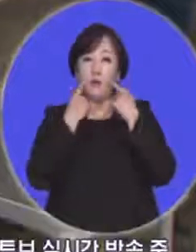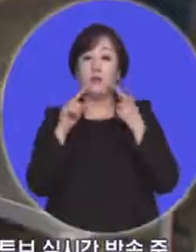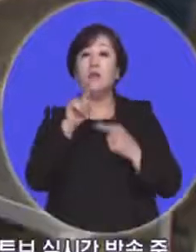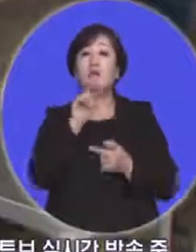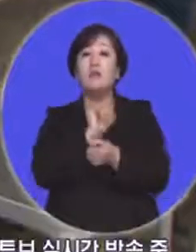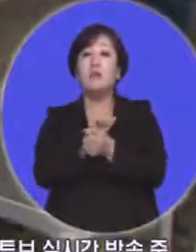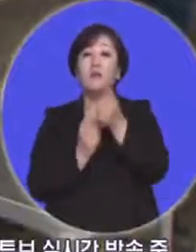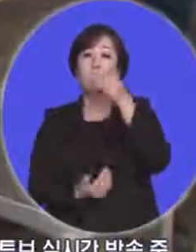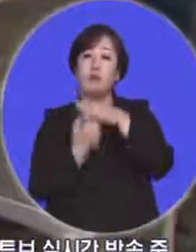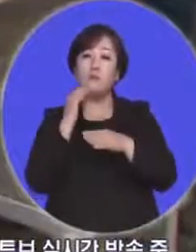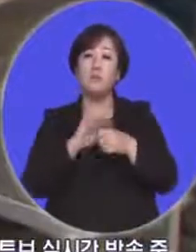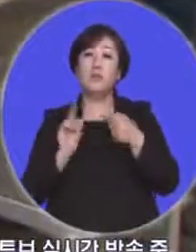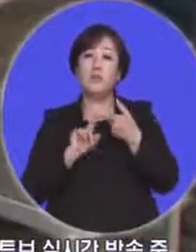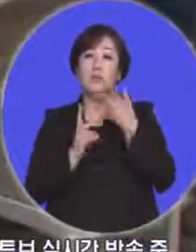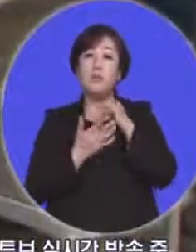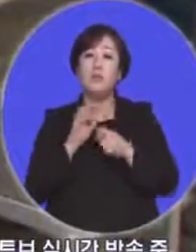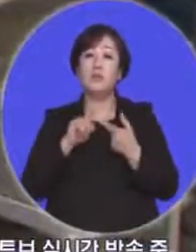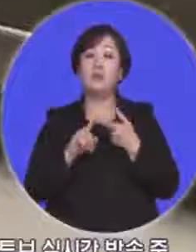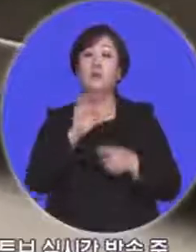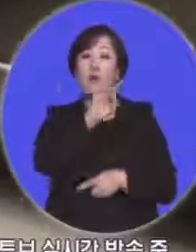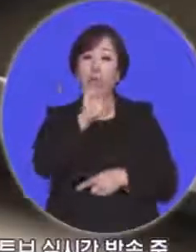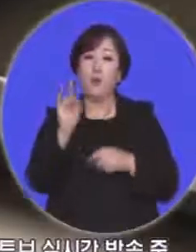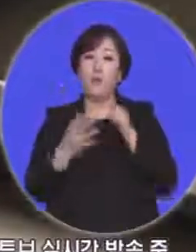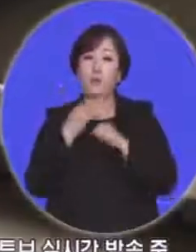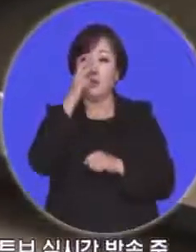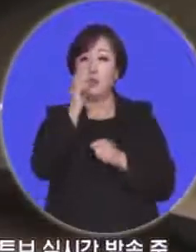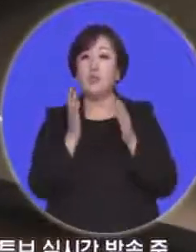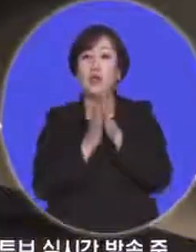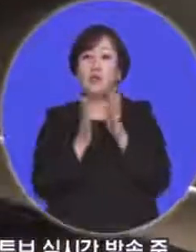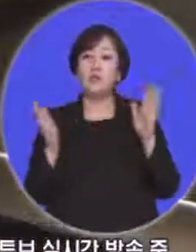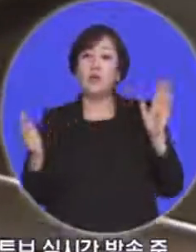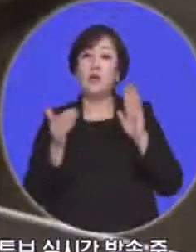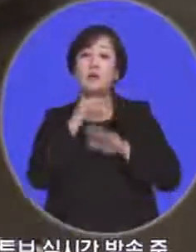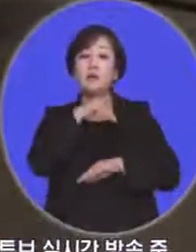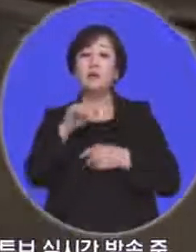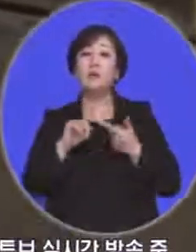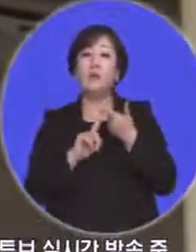정확한 감염원을 찾기 위해 GPS 조사 등을 벌이고 있다고 밝혔습니다.